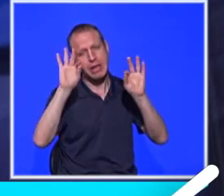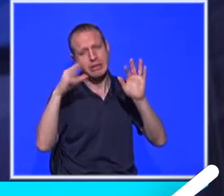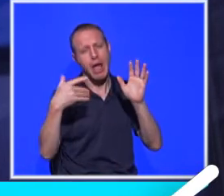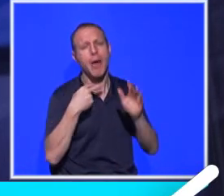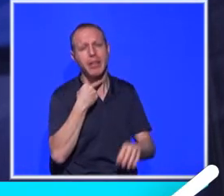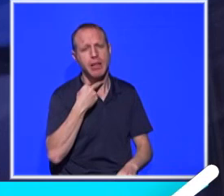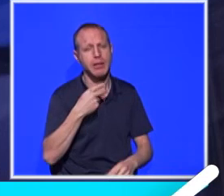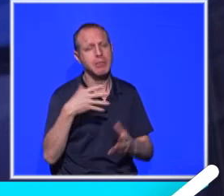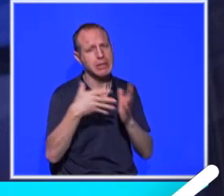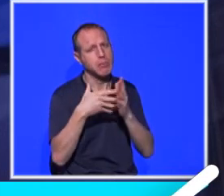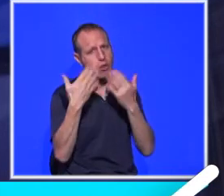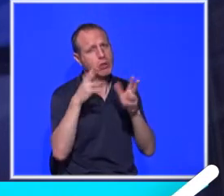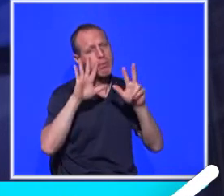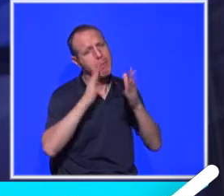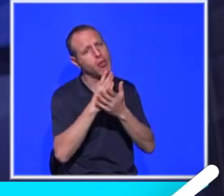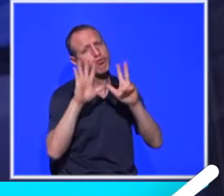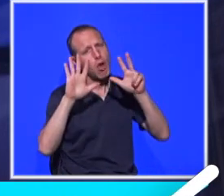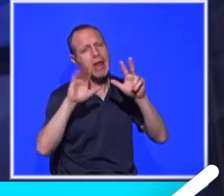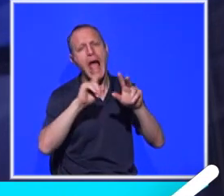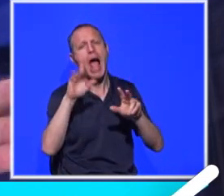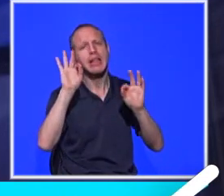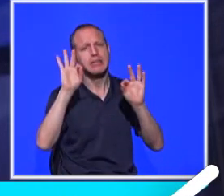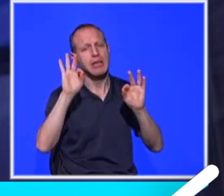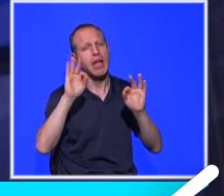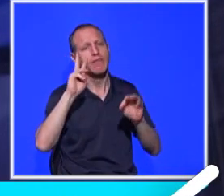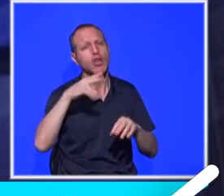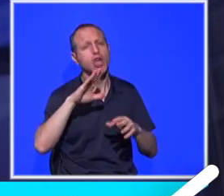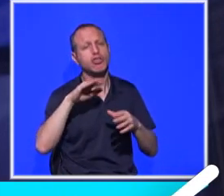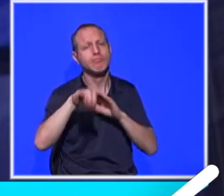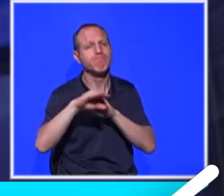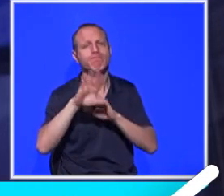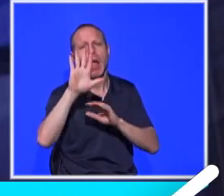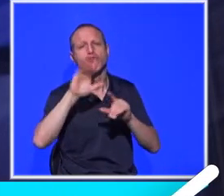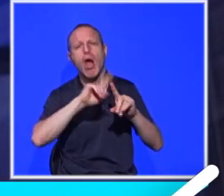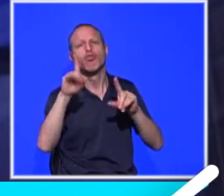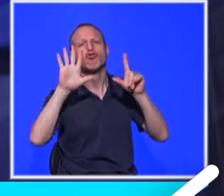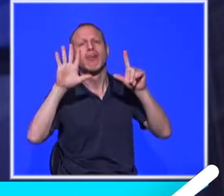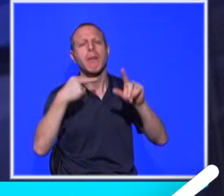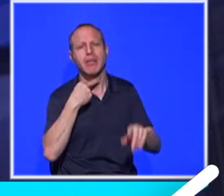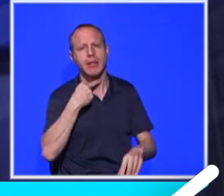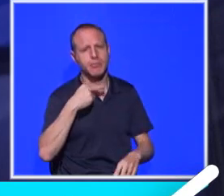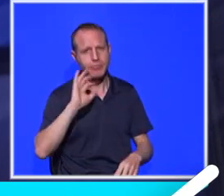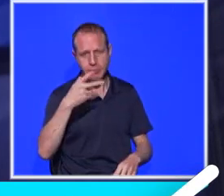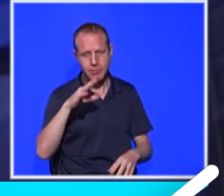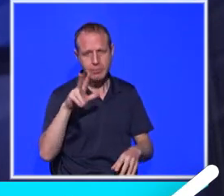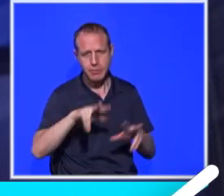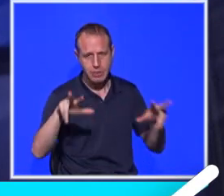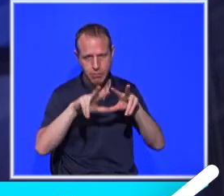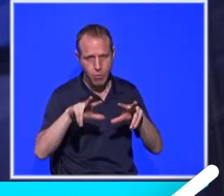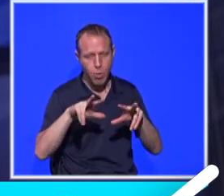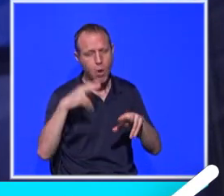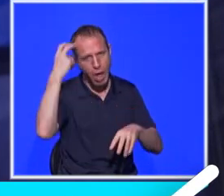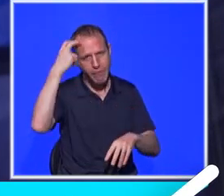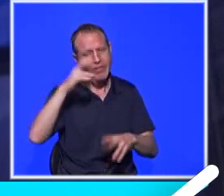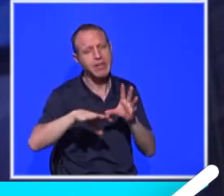הסקרים נותנים להם בין 8-10 מנדטים, ויש ריק של כמעט 5-7 מנדטים, זה בהנחה שהציבור הערבי יצביע באותם אחוזים נמוכים. באותם